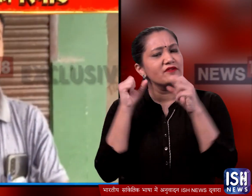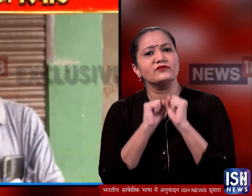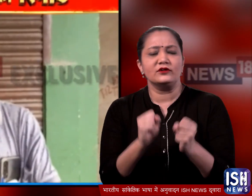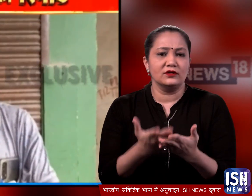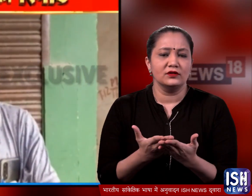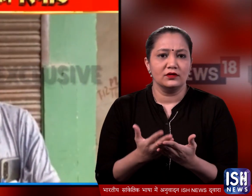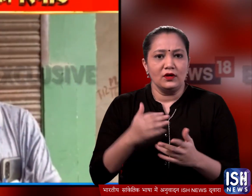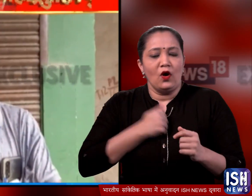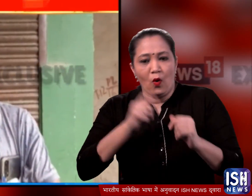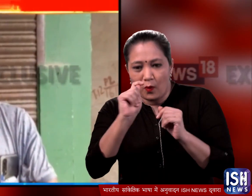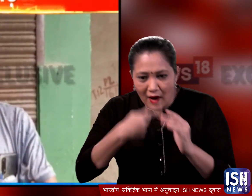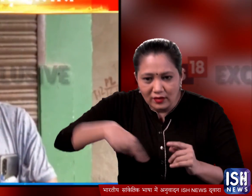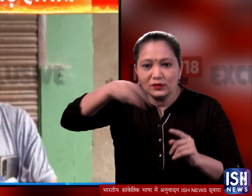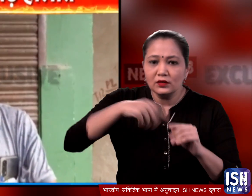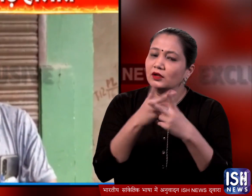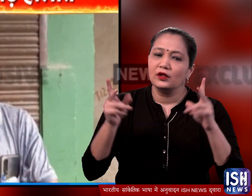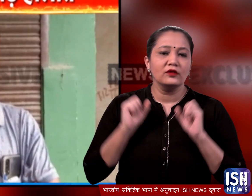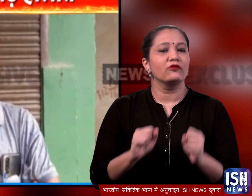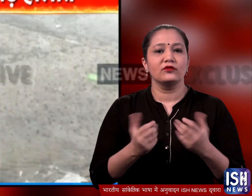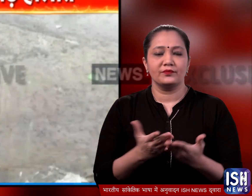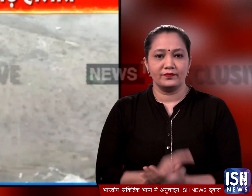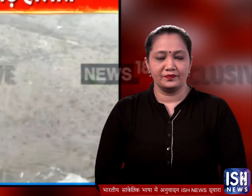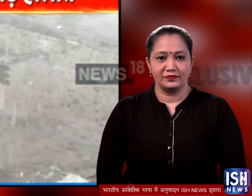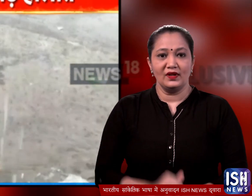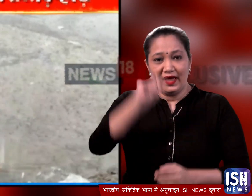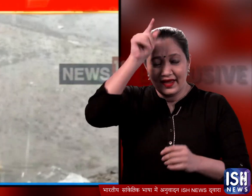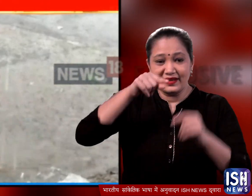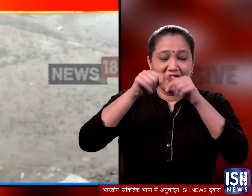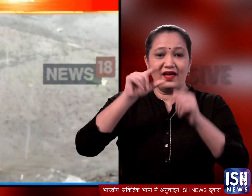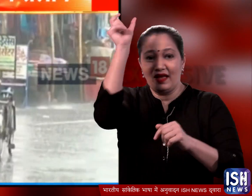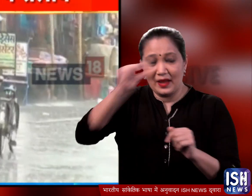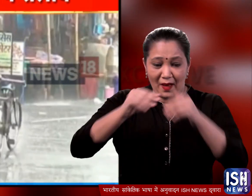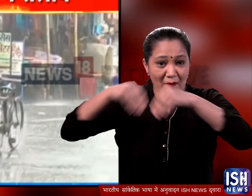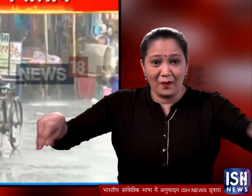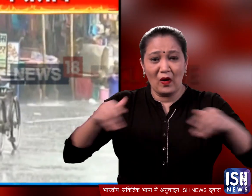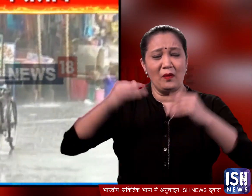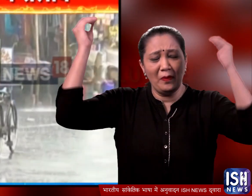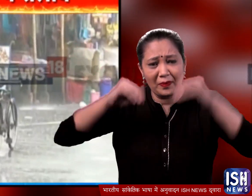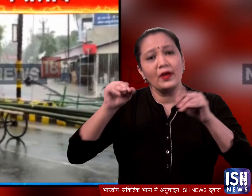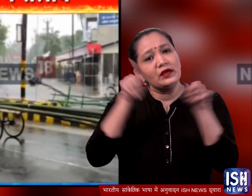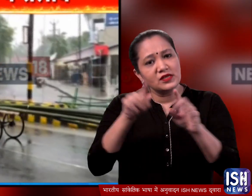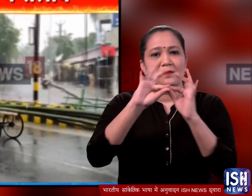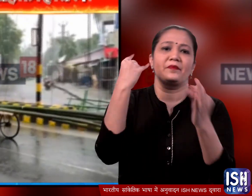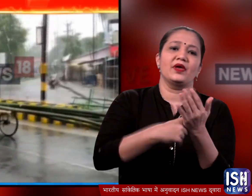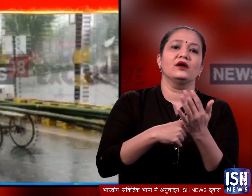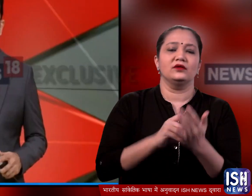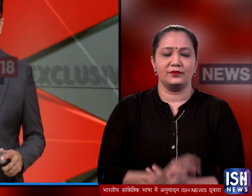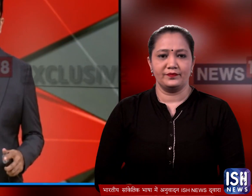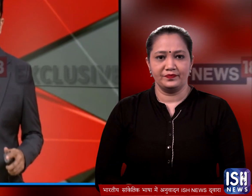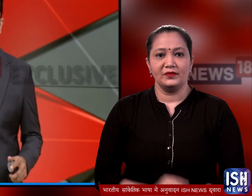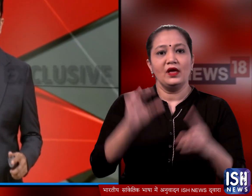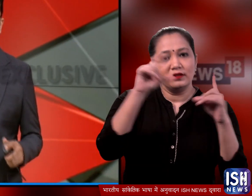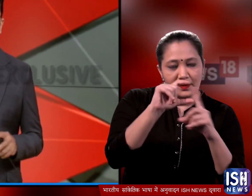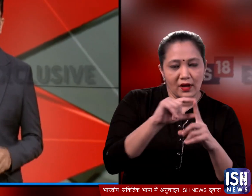होने लगा है। लोग अपने अपने काम पर नहीं निकल पा रहे हैं। भारत नेपाल सीमा पर हुई तेज बारिश का असर बिहार के कुछ जिलों पर भी पड़ा,